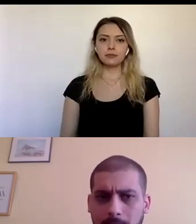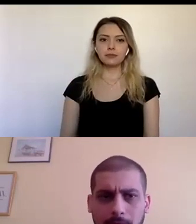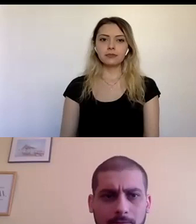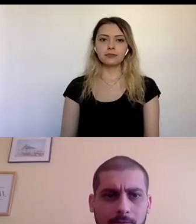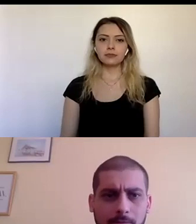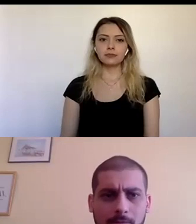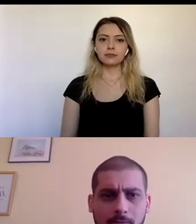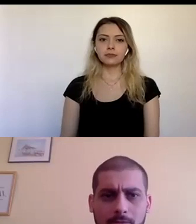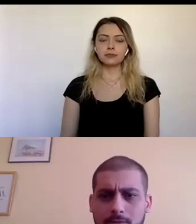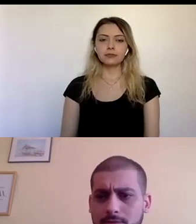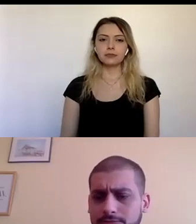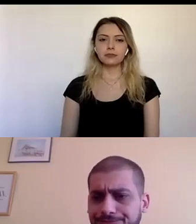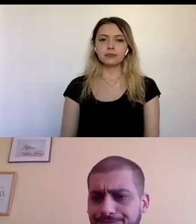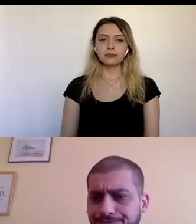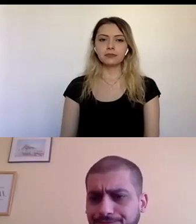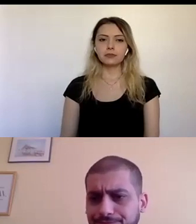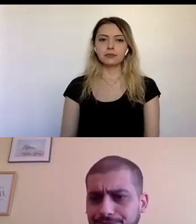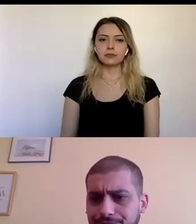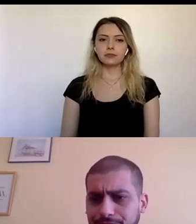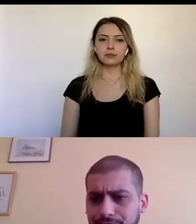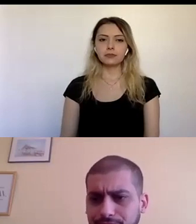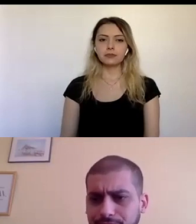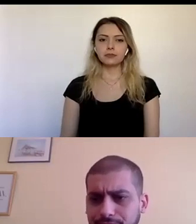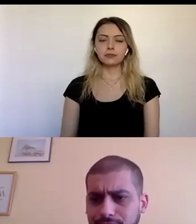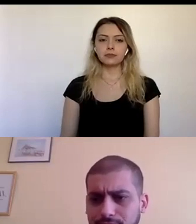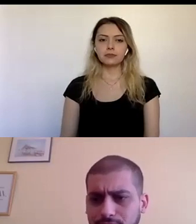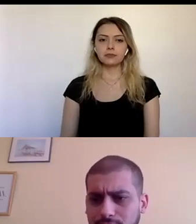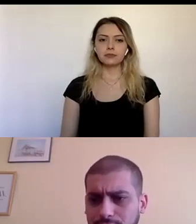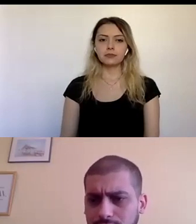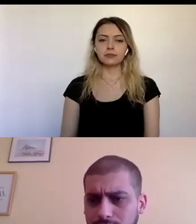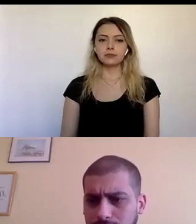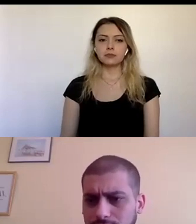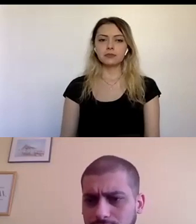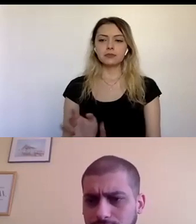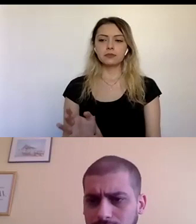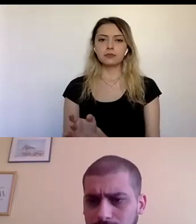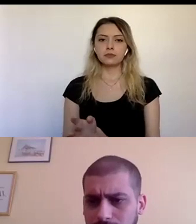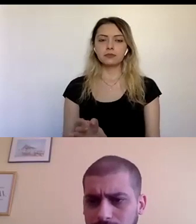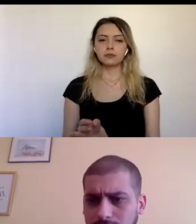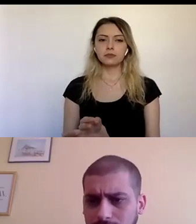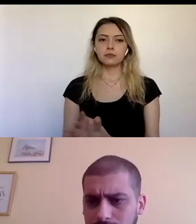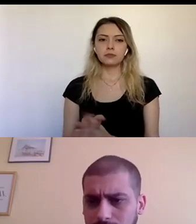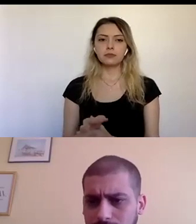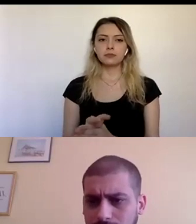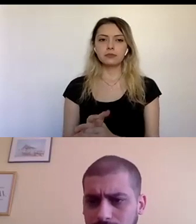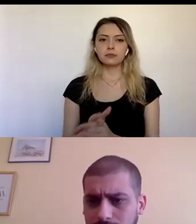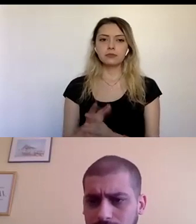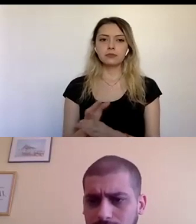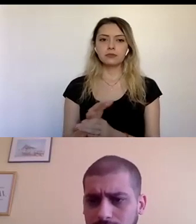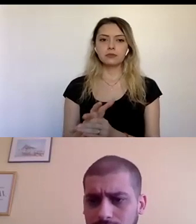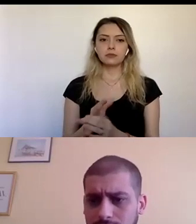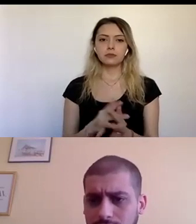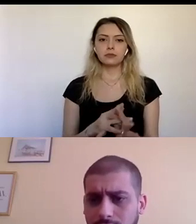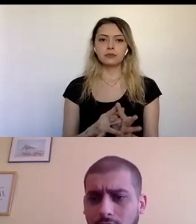Kaç tane doğrudan uygulama servis, dijital servis sorusu var. Bunları ben sırayla sorayım. Wire için